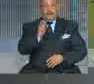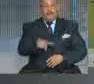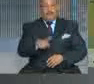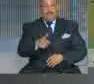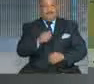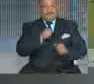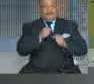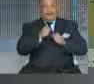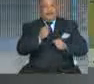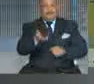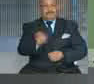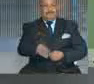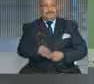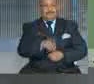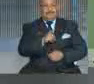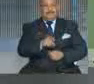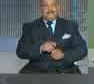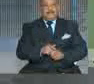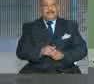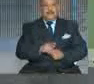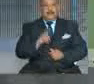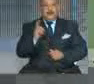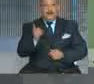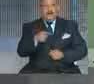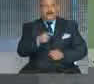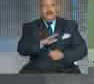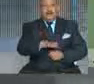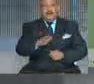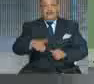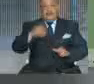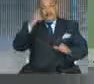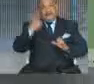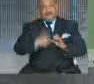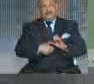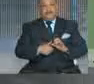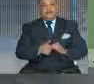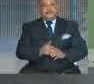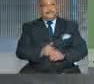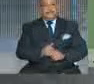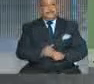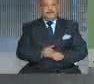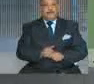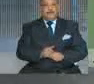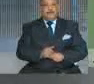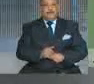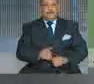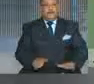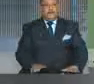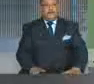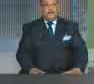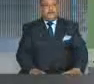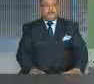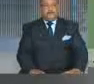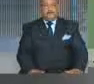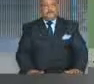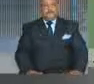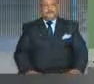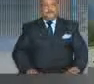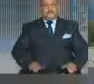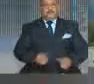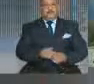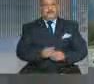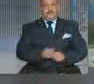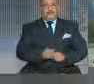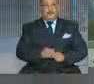بالقاعة الرياضية المغطاة بقفصة دورة إقليمية في رياضة الملاكمة للأصاغر بمشاركة 15